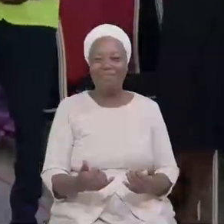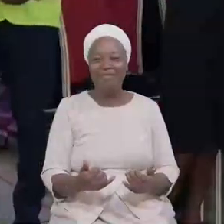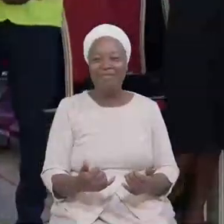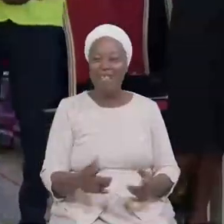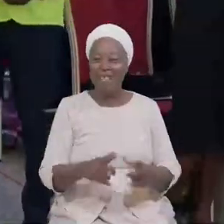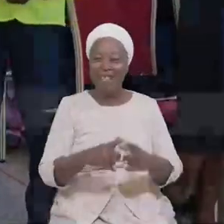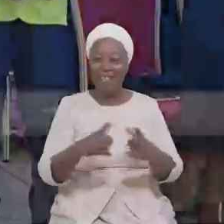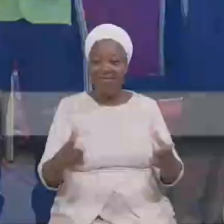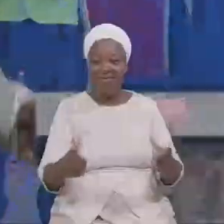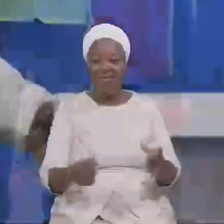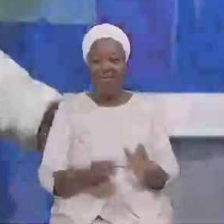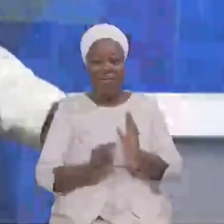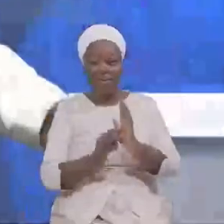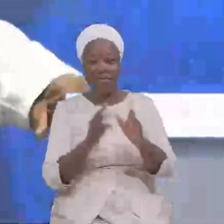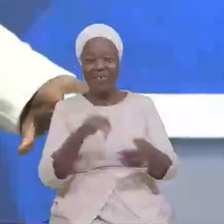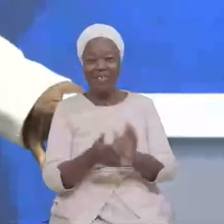Grande manifestation,